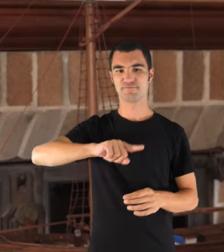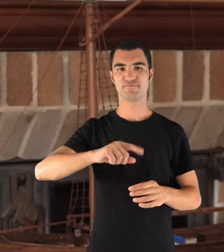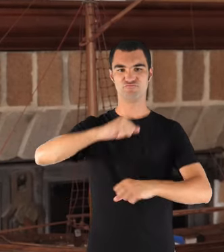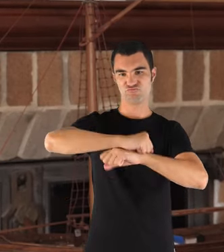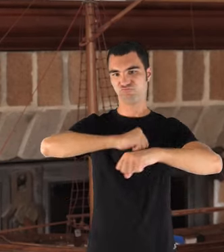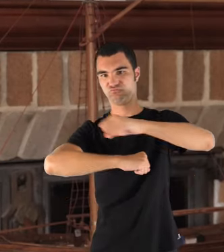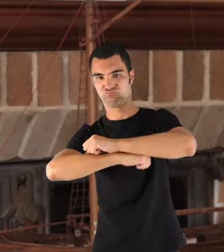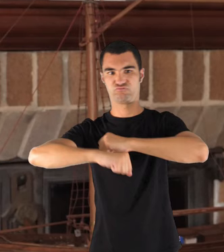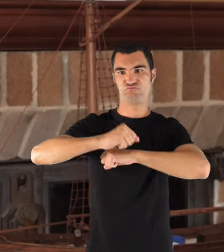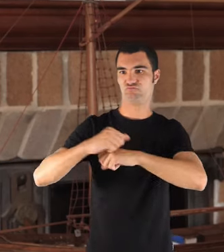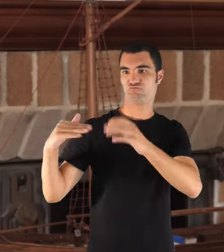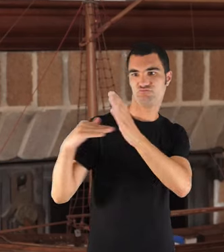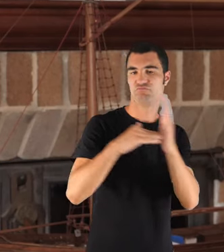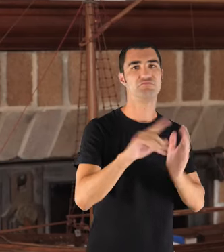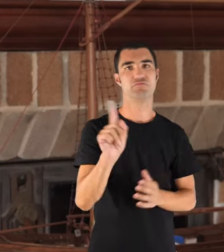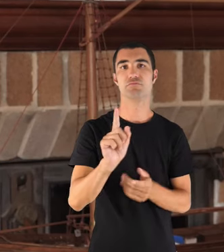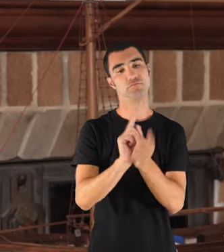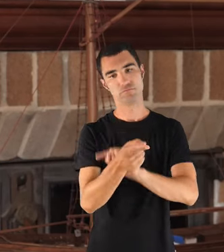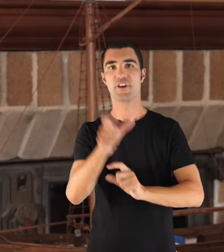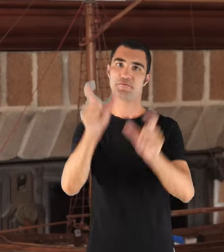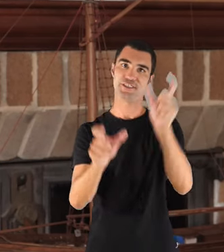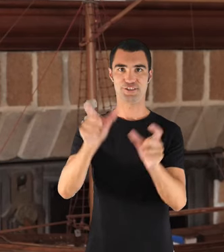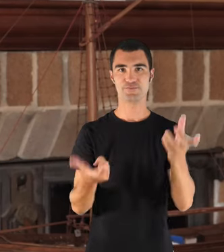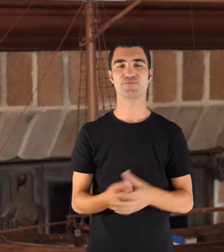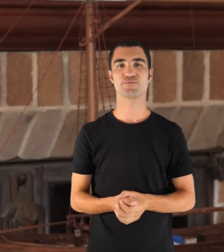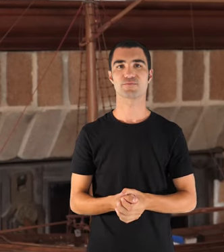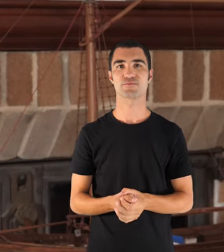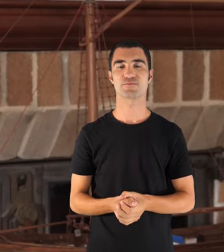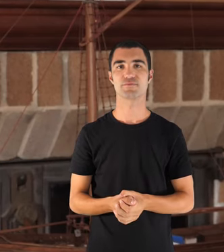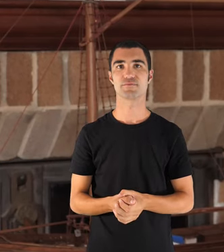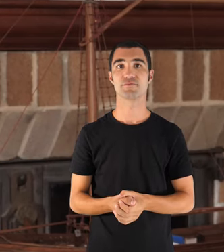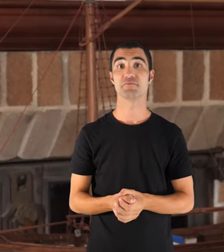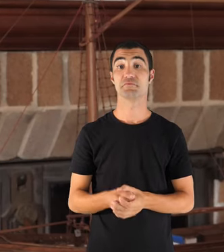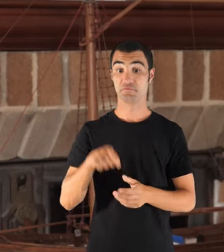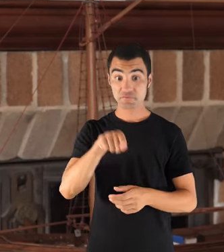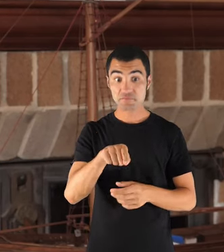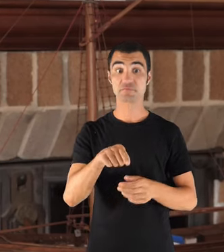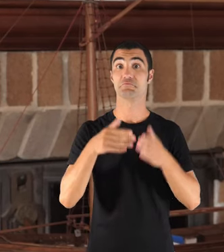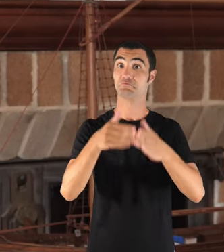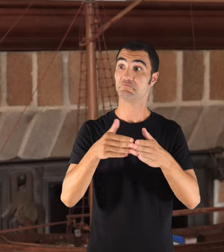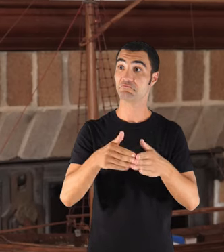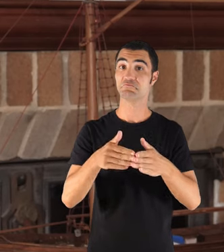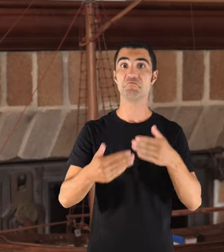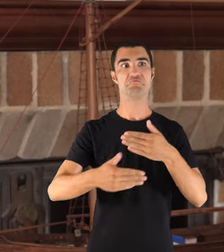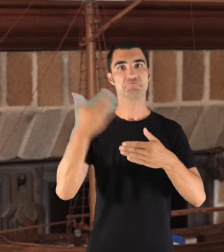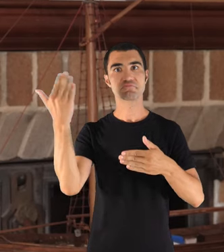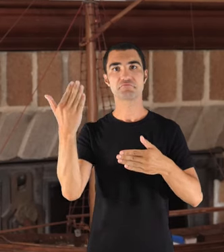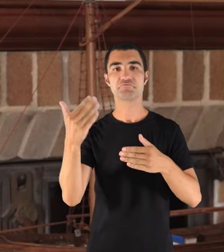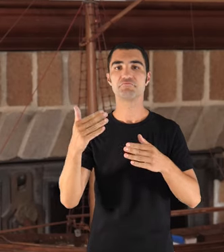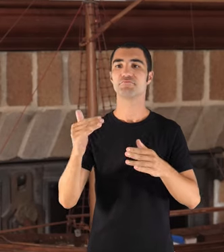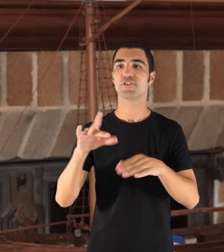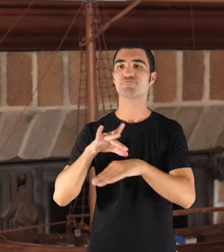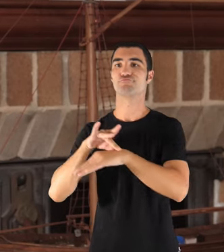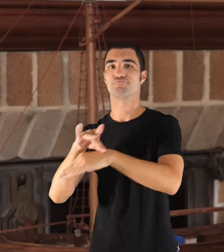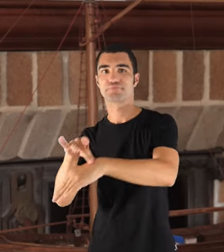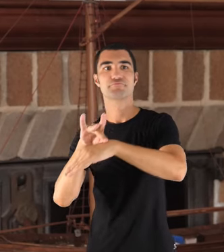sinó gent, i amb aquesta barca varen començar un transport ja